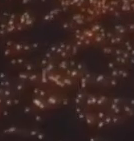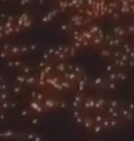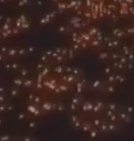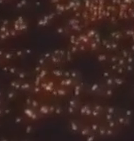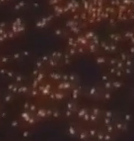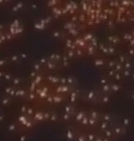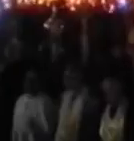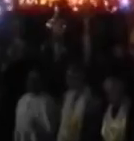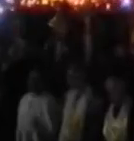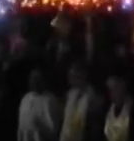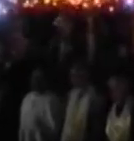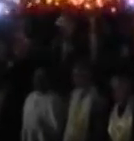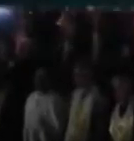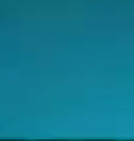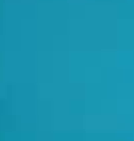Музика